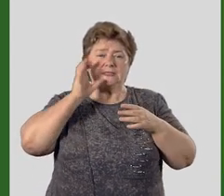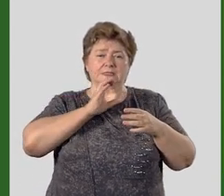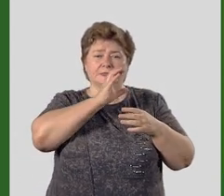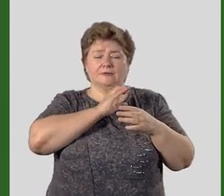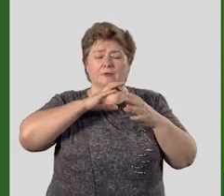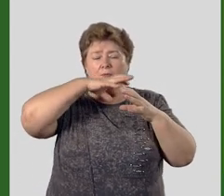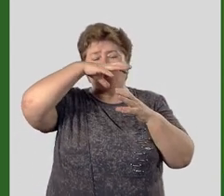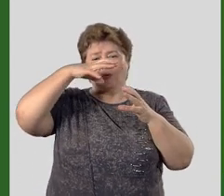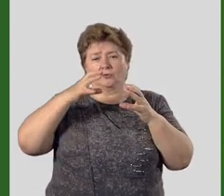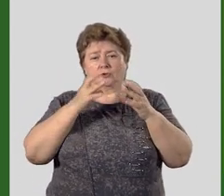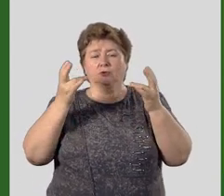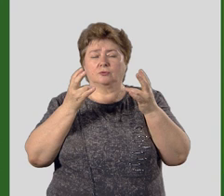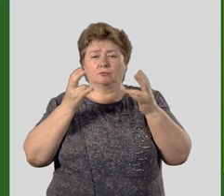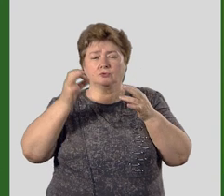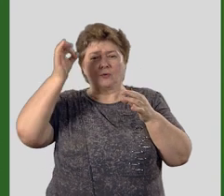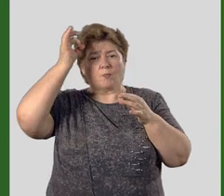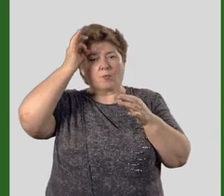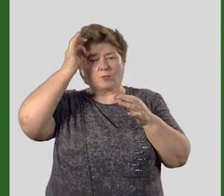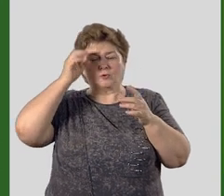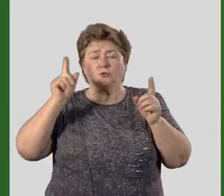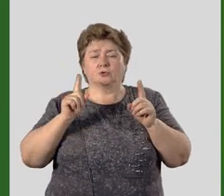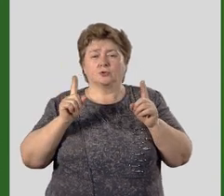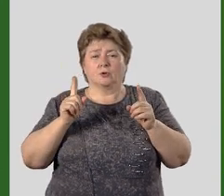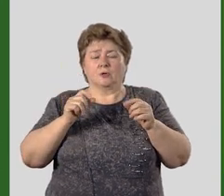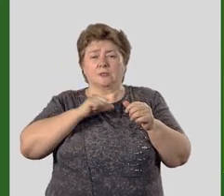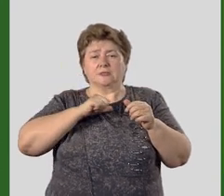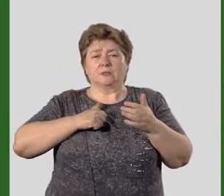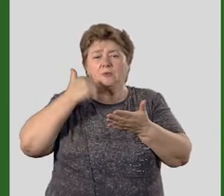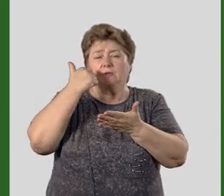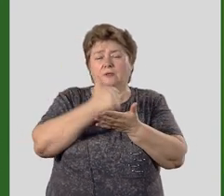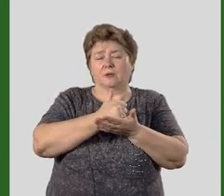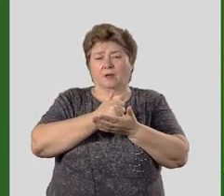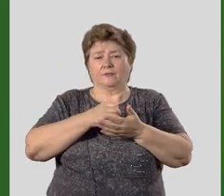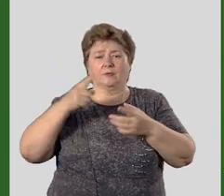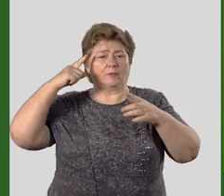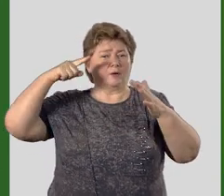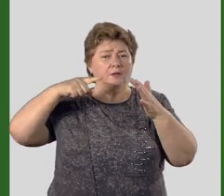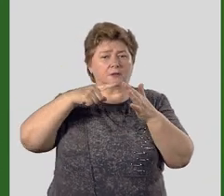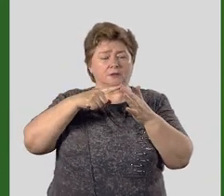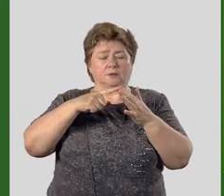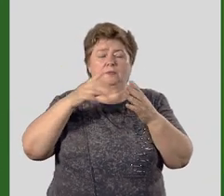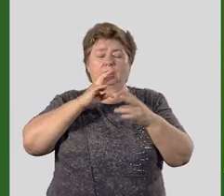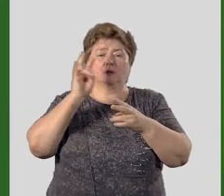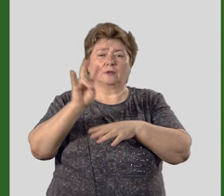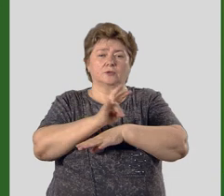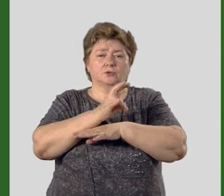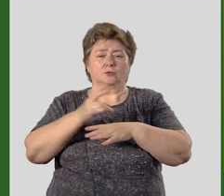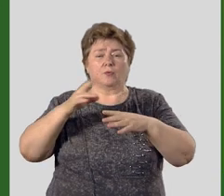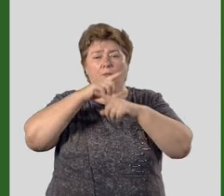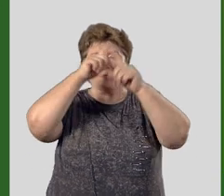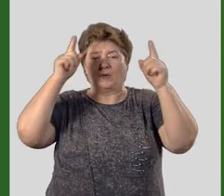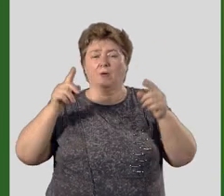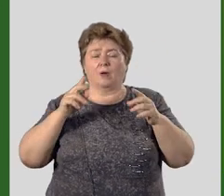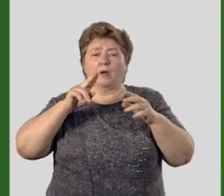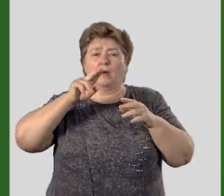северном полушарии необходимо помнить, что самым главным ориентиром на ночном небе